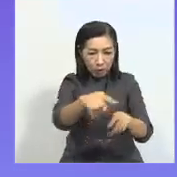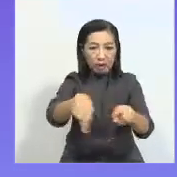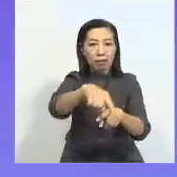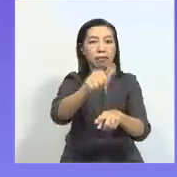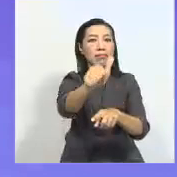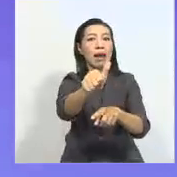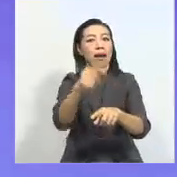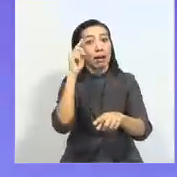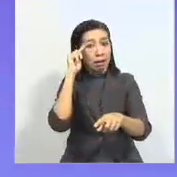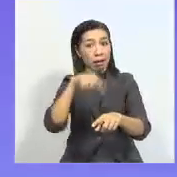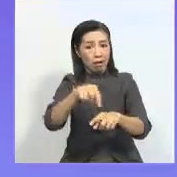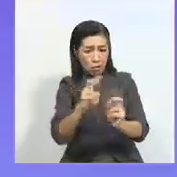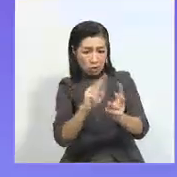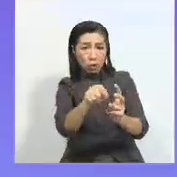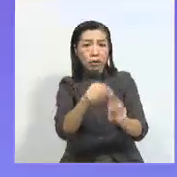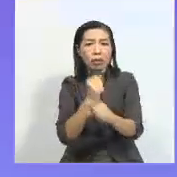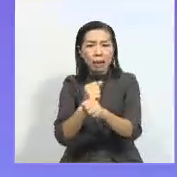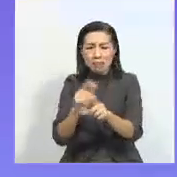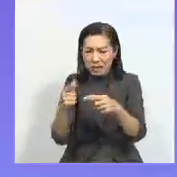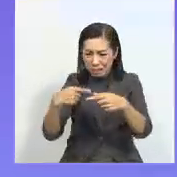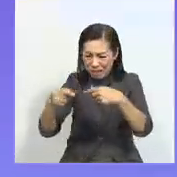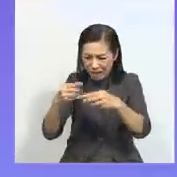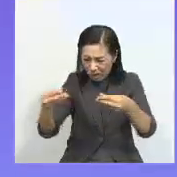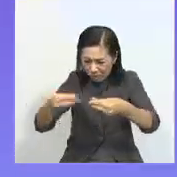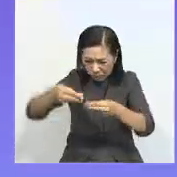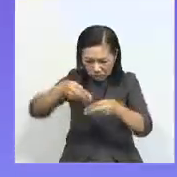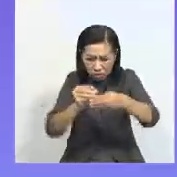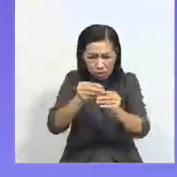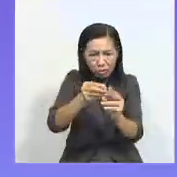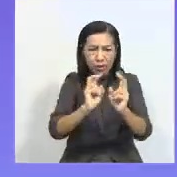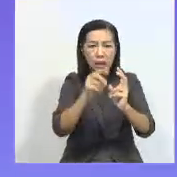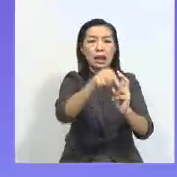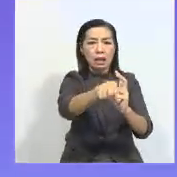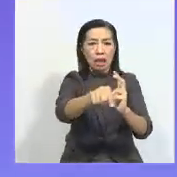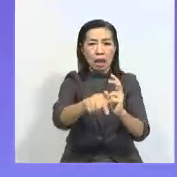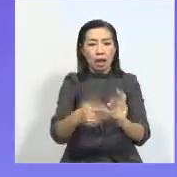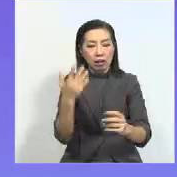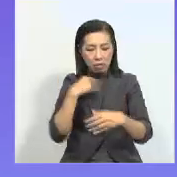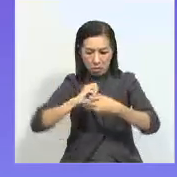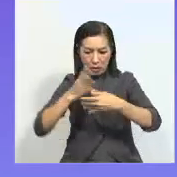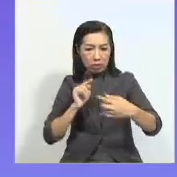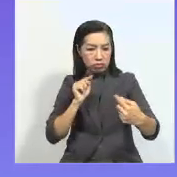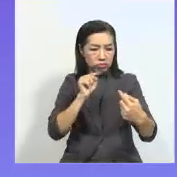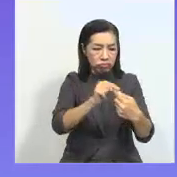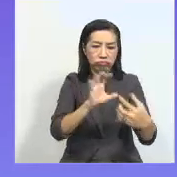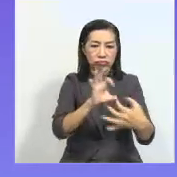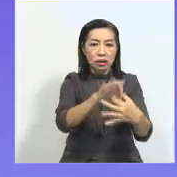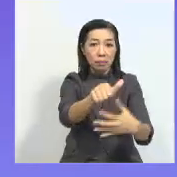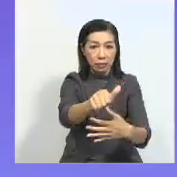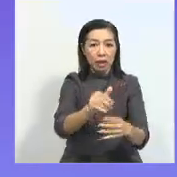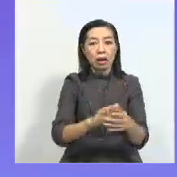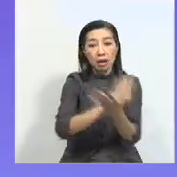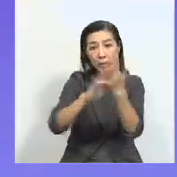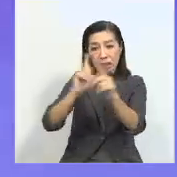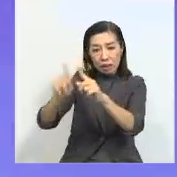ซึ่งประกอบด้วยเลโก้เนี่ยสามารถที่จะขับเคลื่อนไปได้และการแข่งขันบรรยากาศจะเป็นอย่างที่เห็นเนี่ยค่ะแต่ละประเทศมีทุ